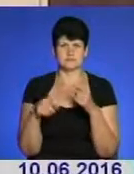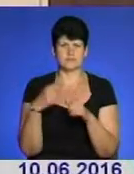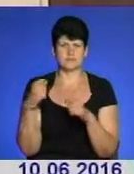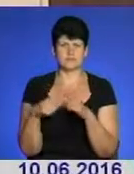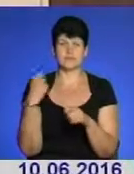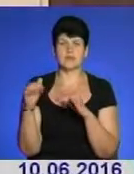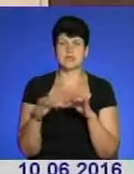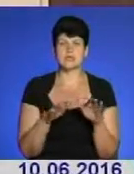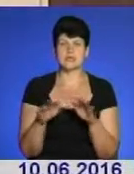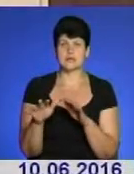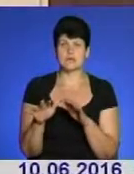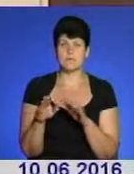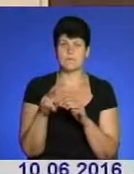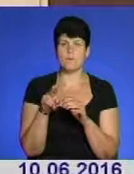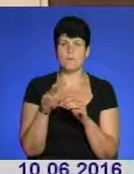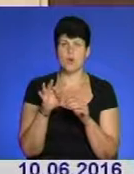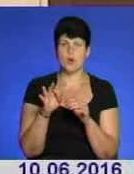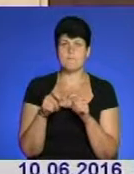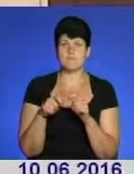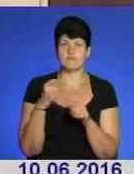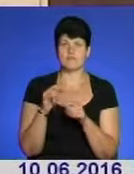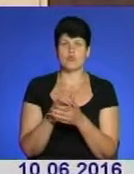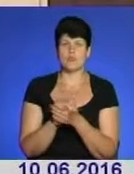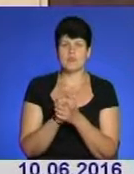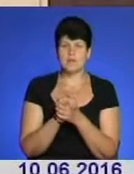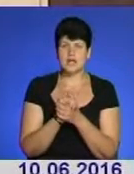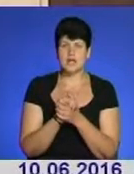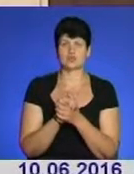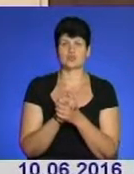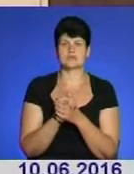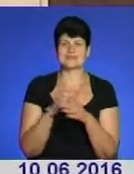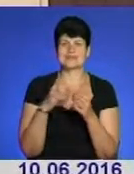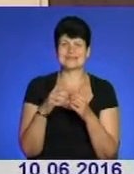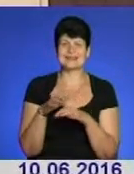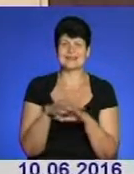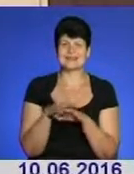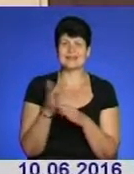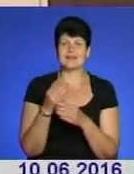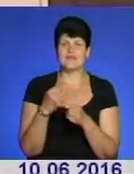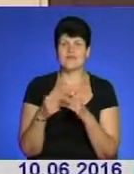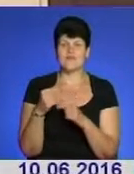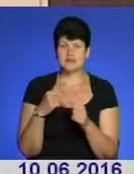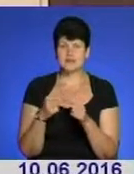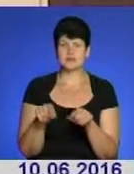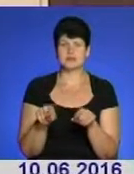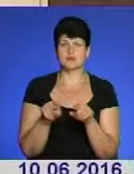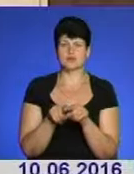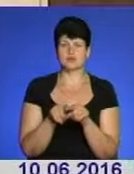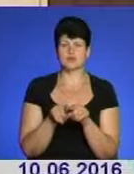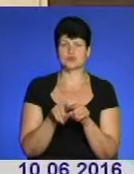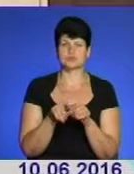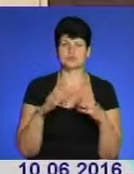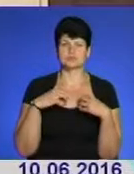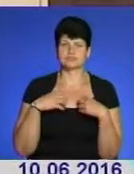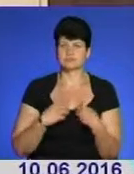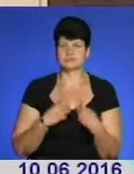трималися, тримали оборону, і давали ворожим розвідувальним диверсійним групам проходити і проводити диверсійні